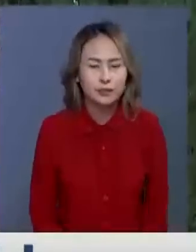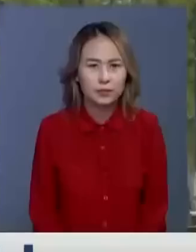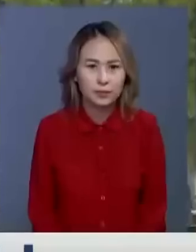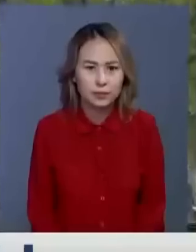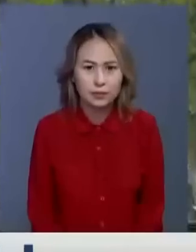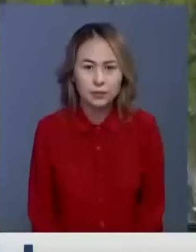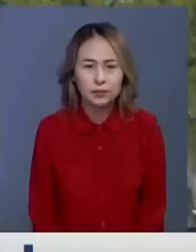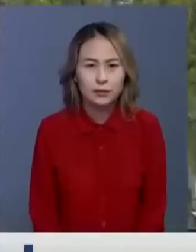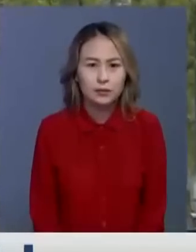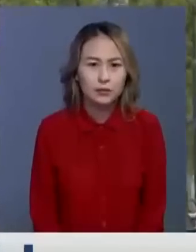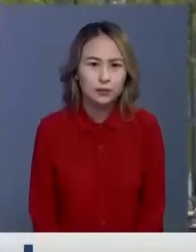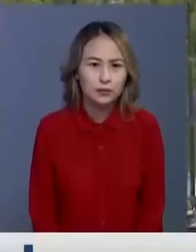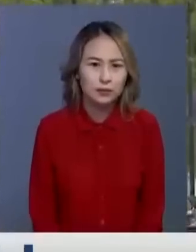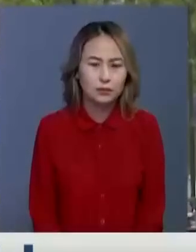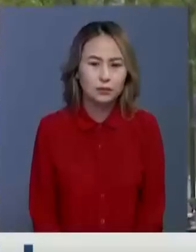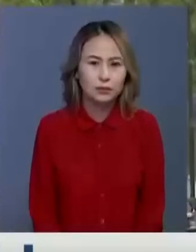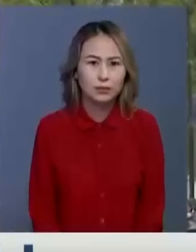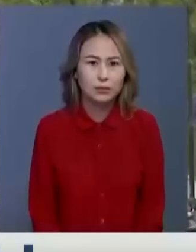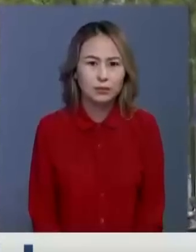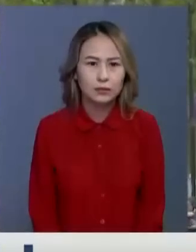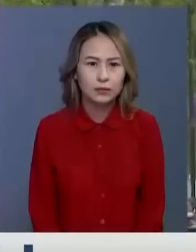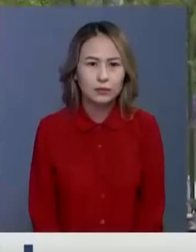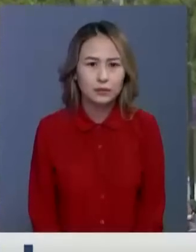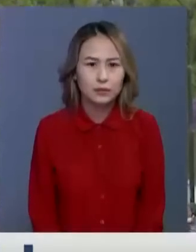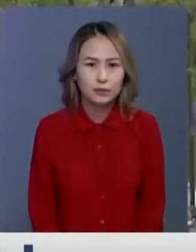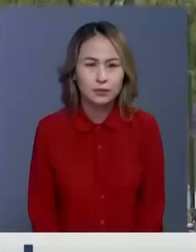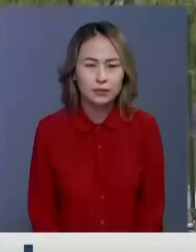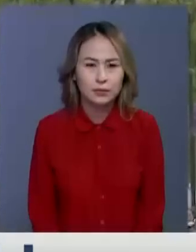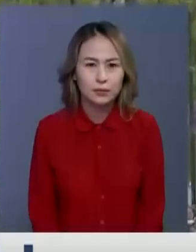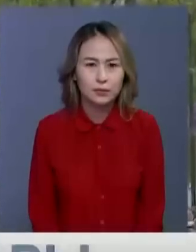Атагелдиева, Дмитрий Лукша, хабар 24.